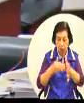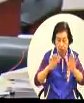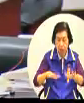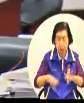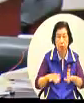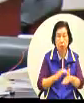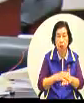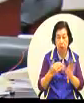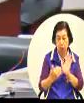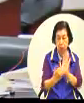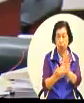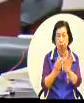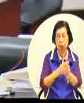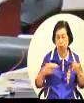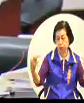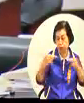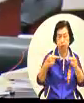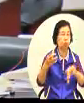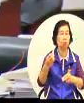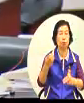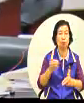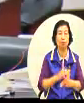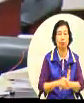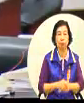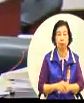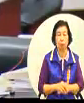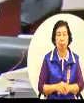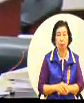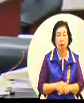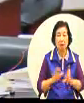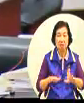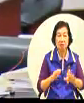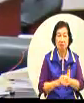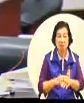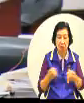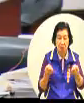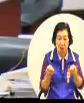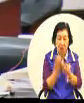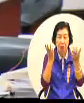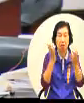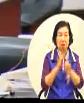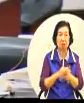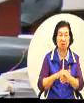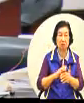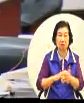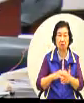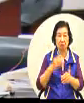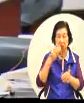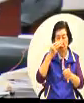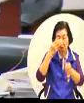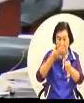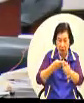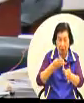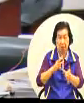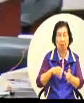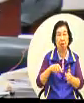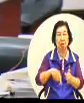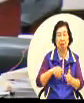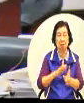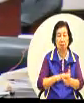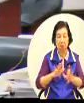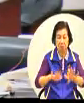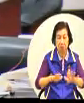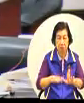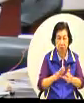面，已经是大灾难的环境，中央为何还要推